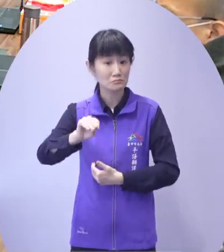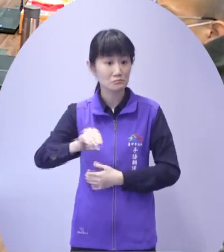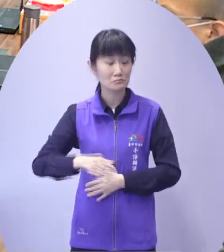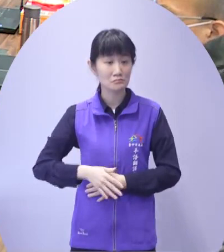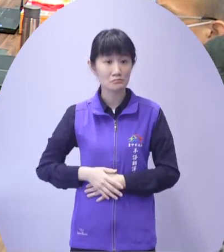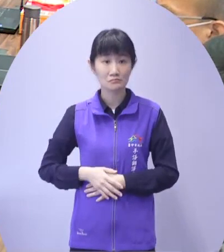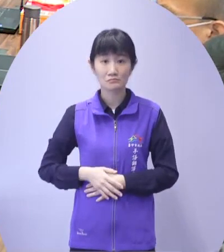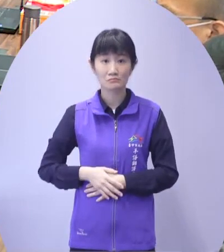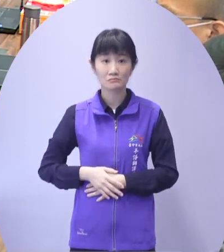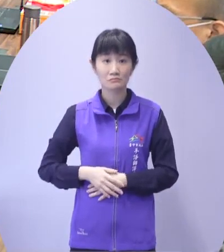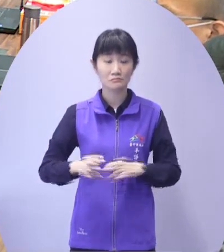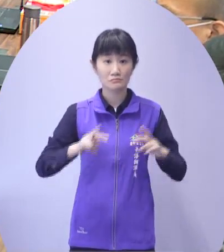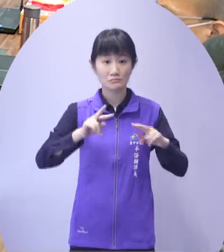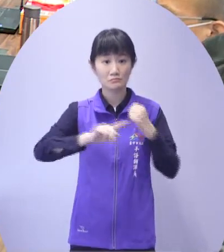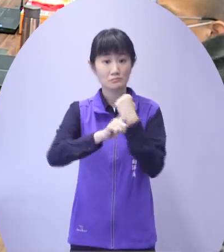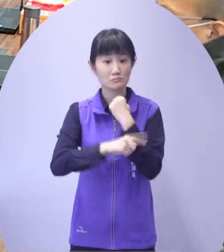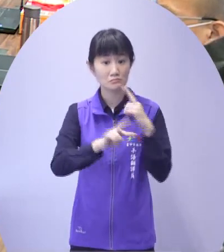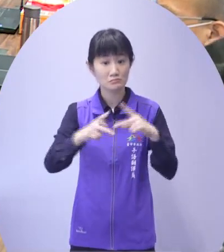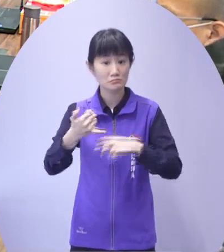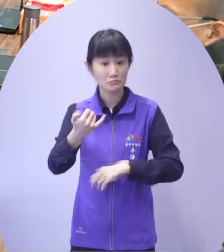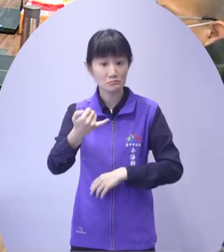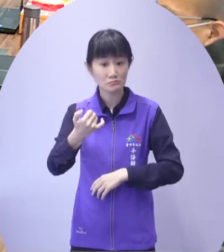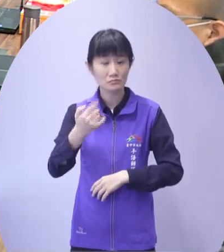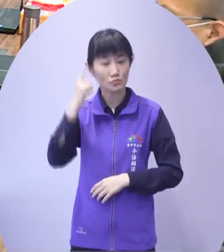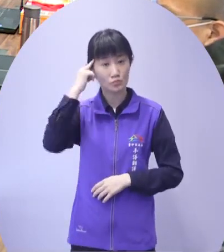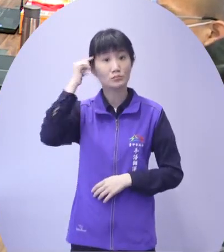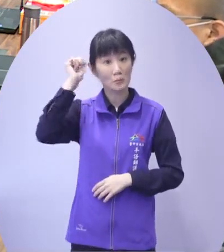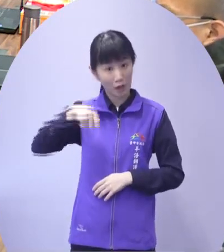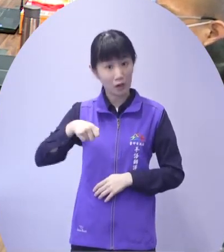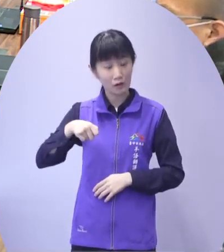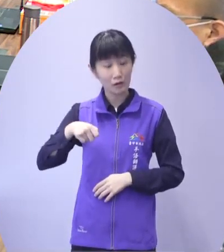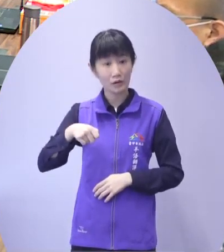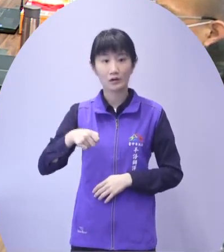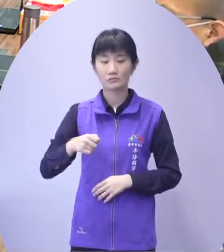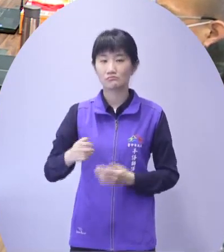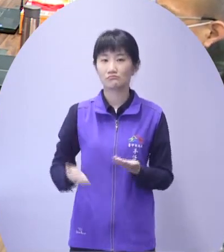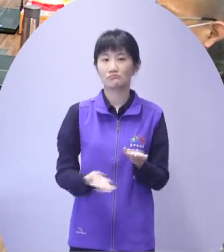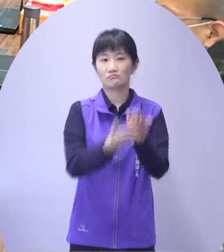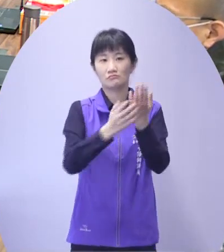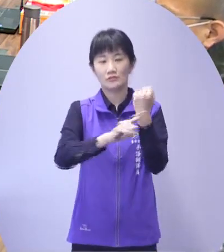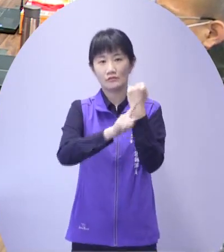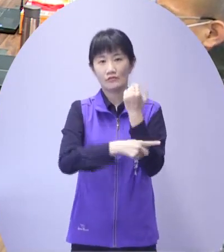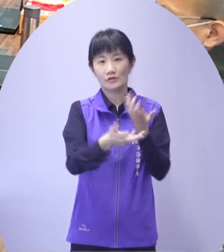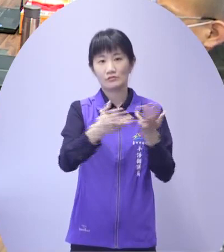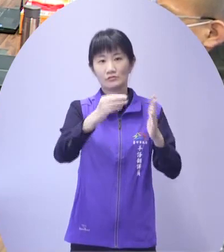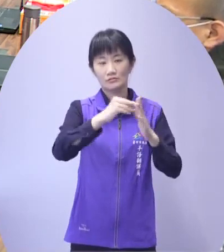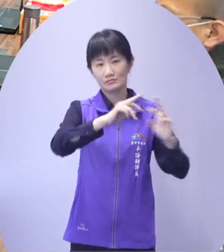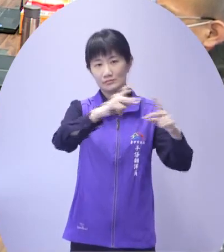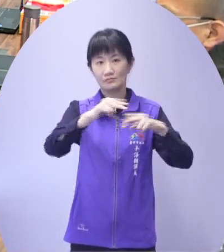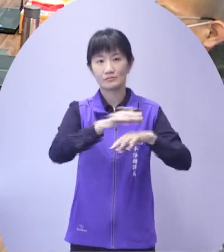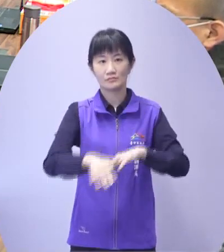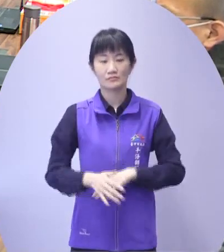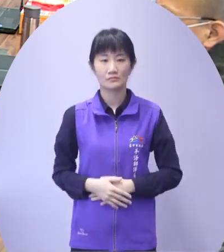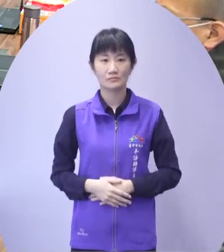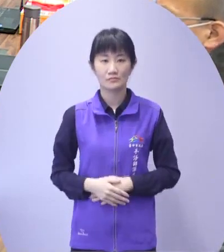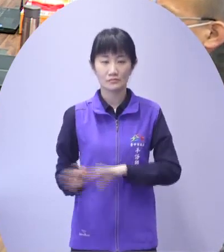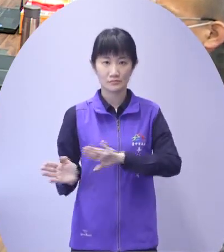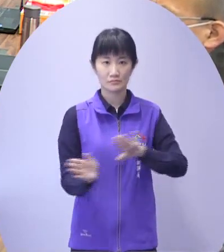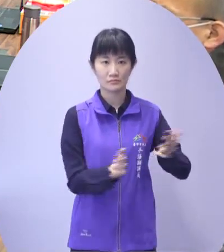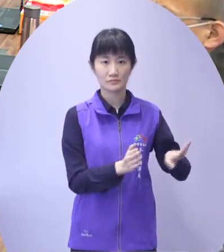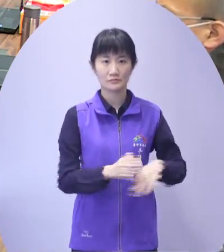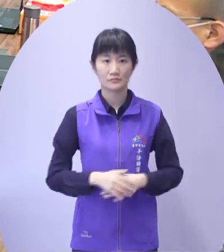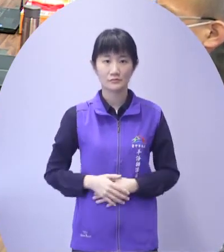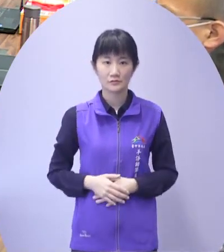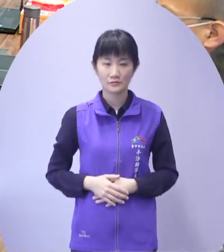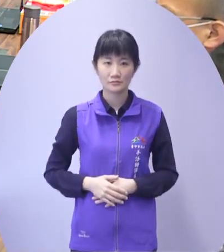个修正案有没有什么样的意见？如果没有话，通过已请法制局办理发布。 第二副案，案号